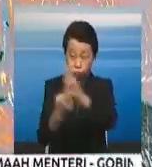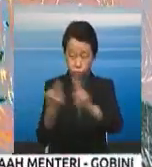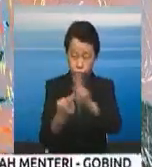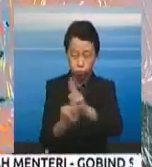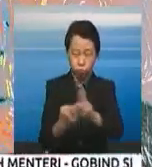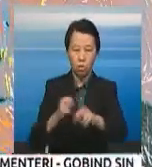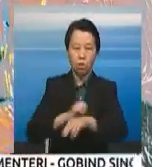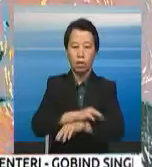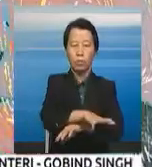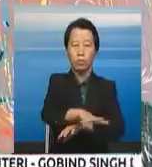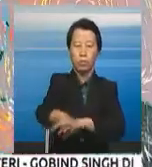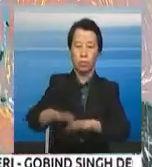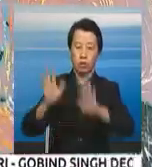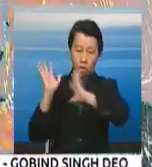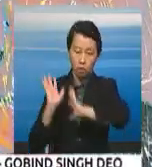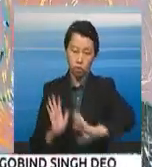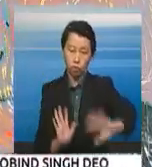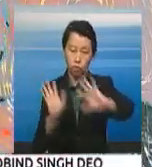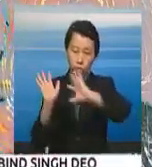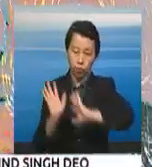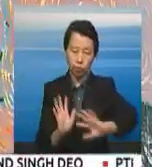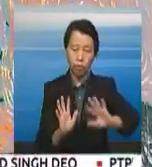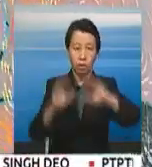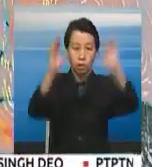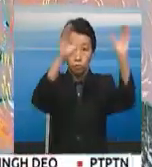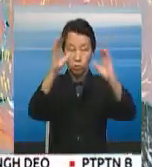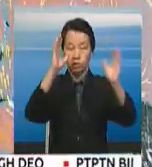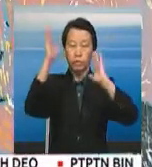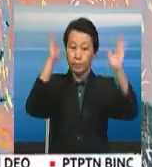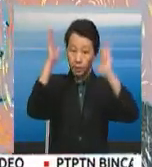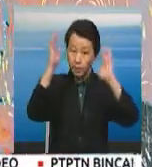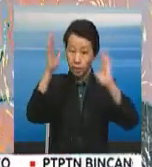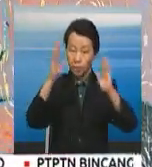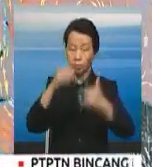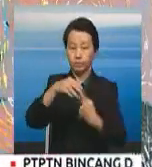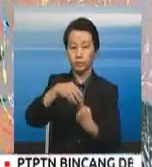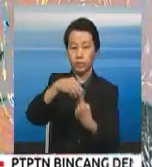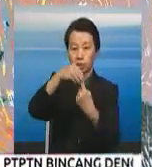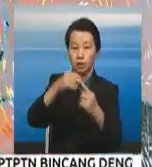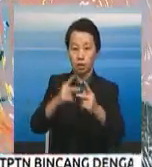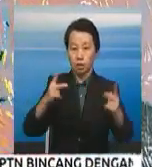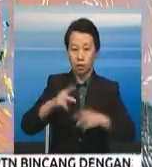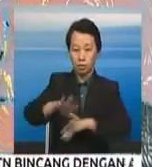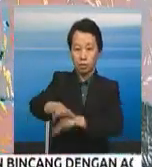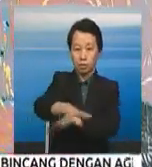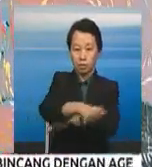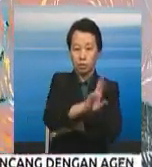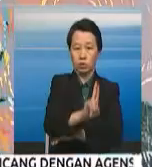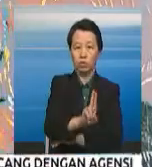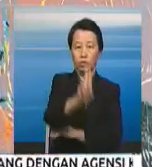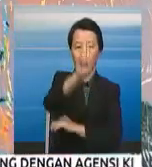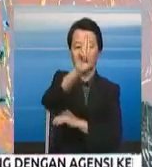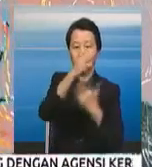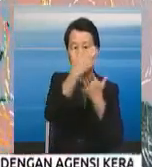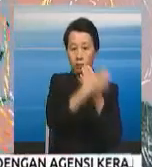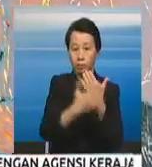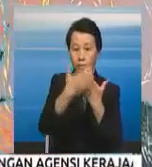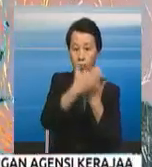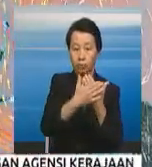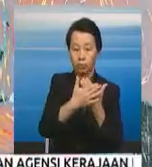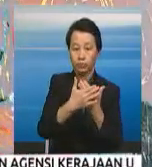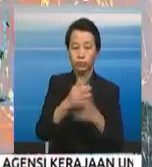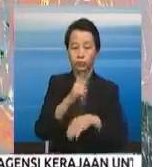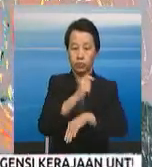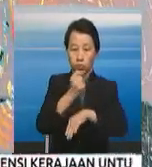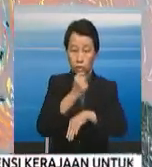mempengaruhi corak tiupan angin dan juga keadaan cuaca di negara kita, terutamanya di kawasan perairan utara Semenanjung,